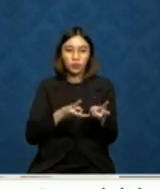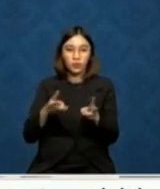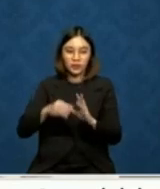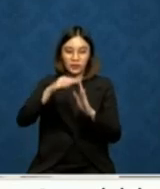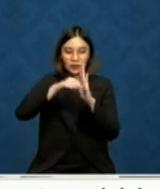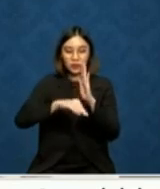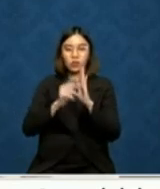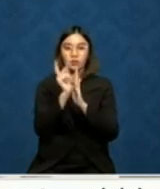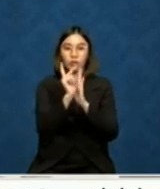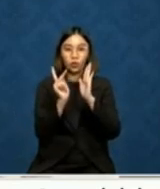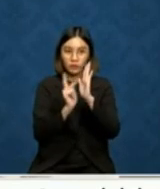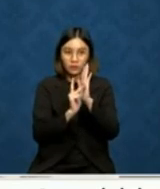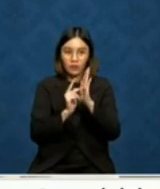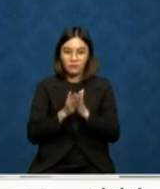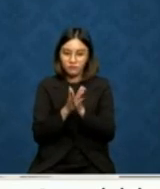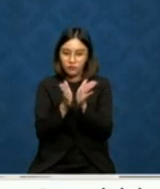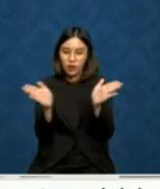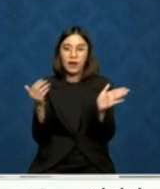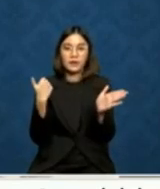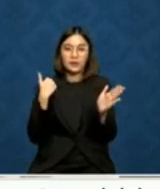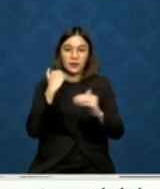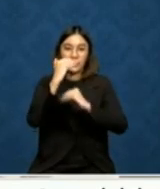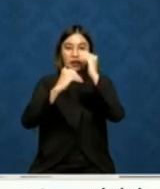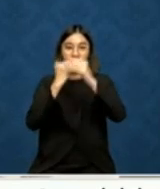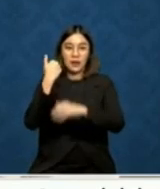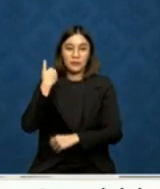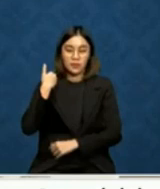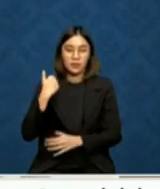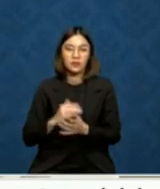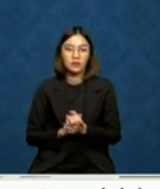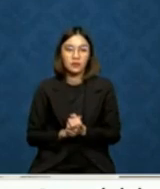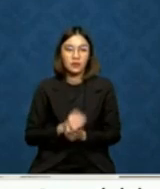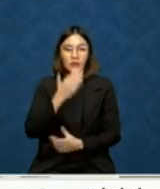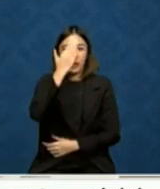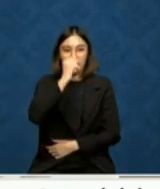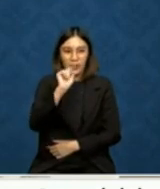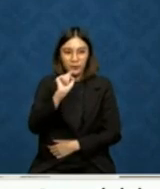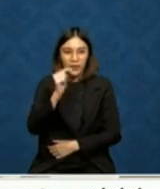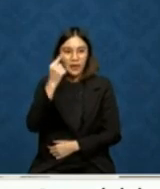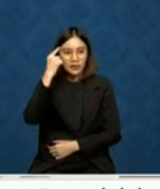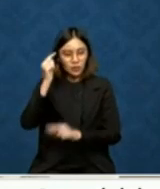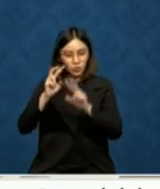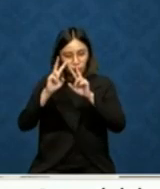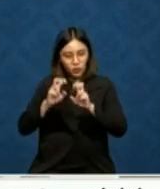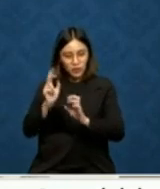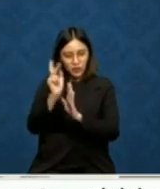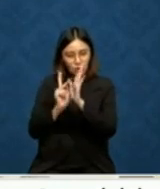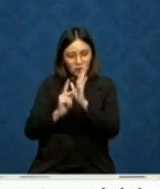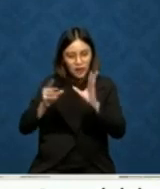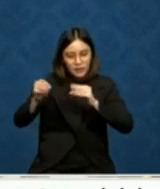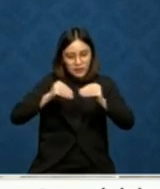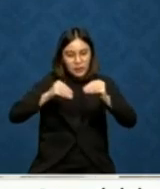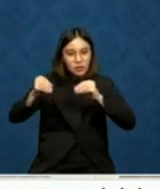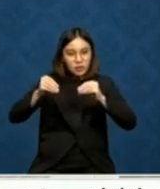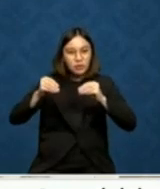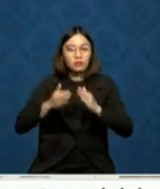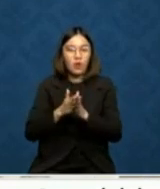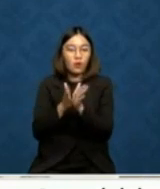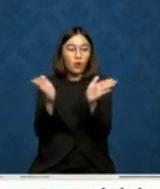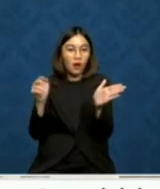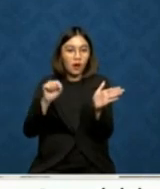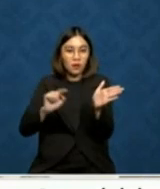กฎหมายที่กว้างขวางขึ้นเพราะการที่เราตีความกฎหมายได้ยืดหยุ่นและกว้างขว